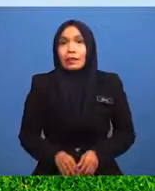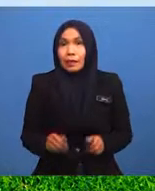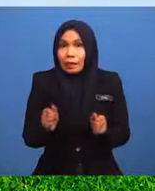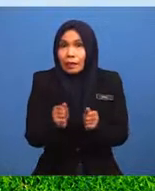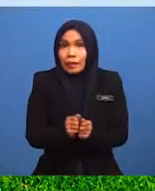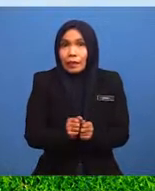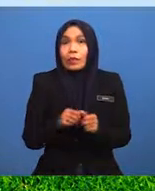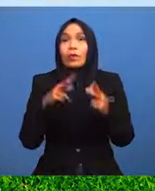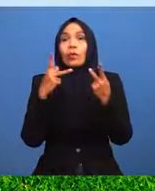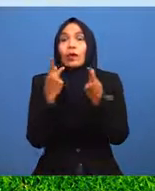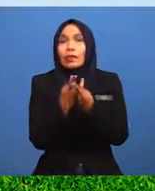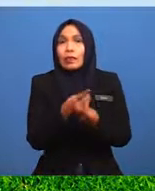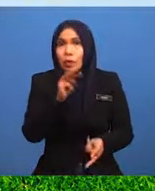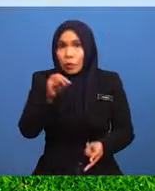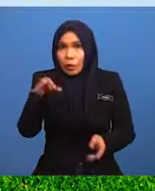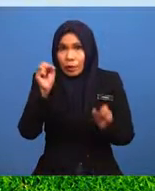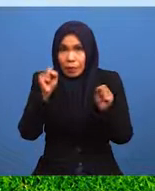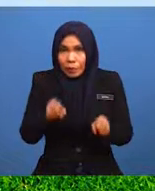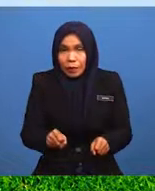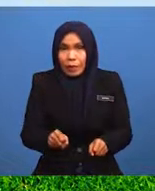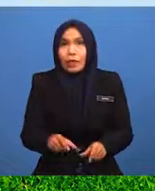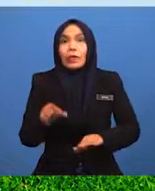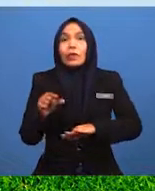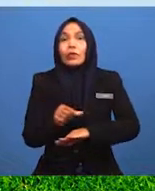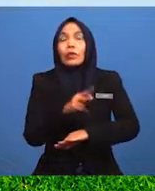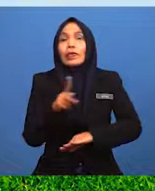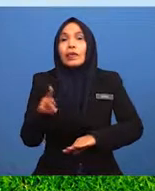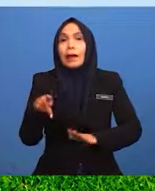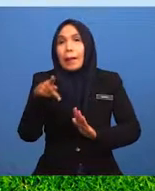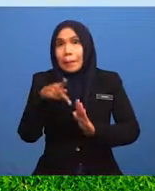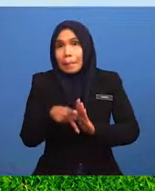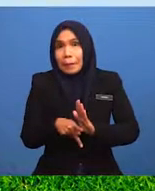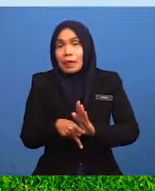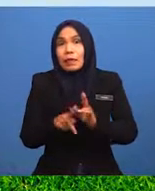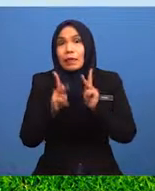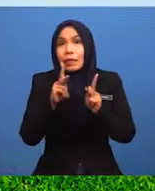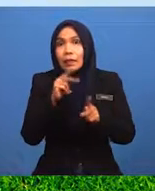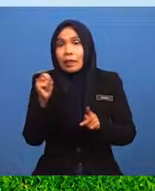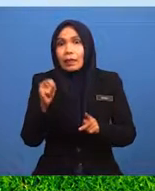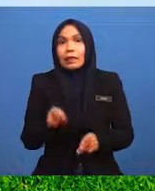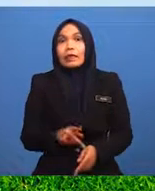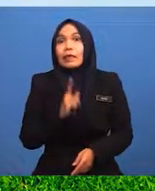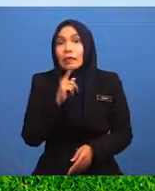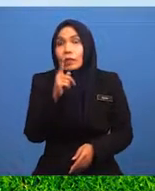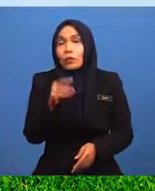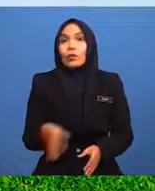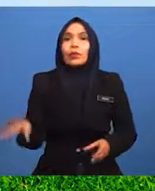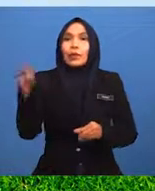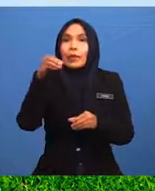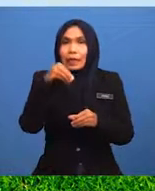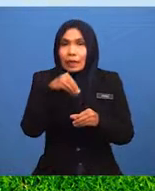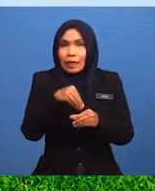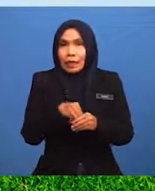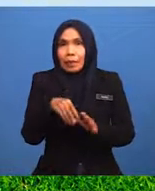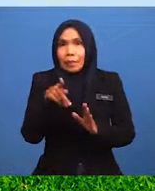boleh menggunakan perkataan-perkataan tersebut dalam pergaulan seharian